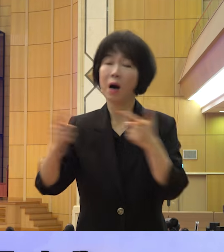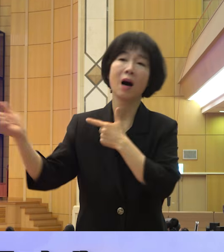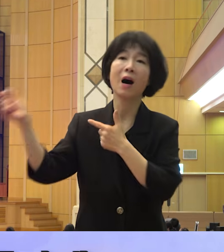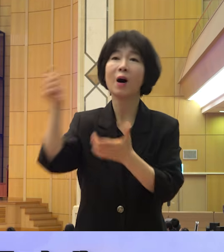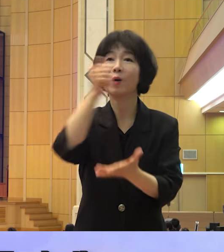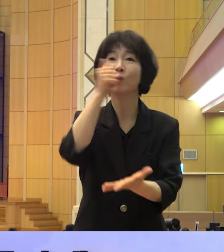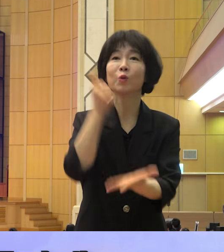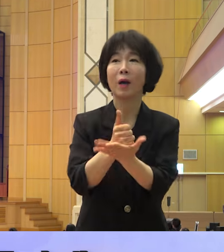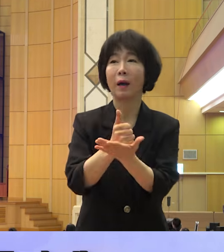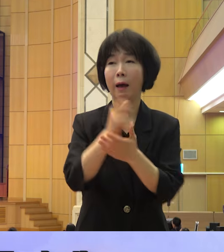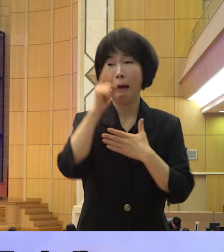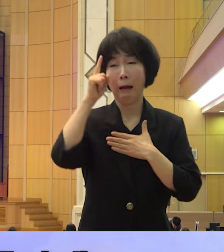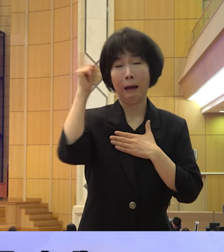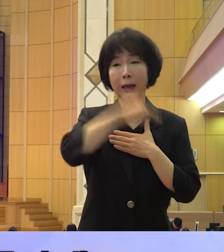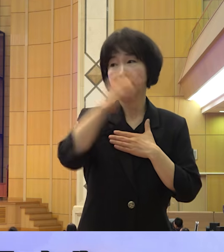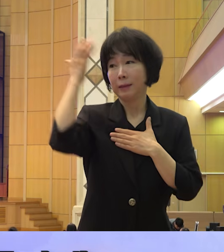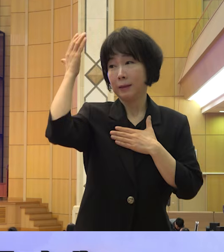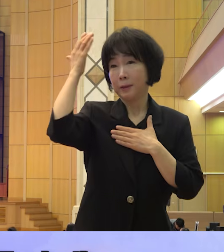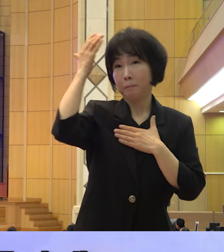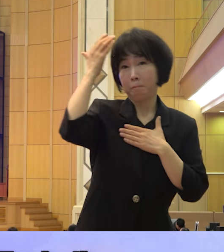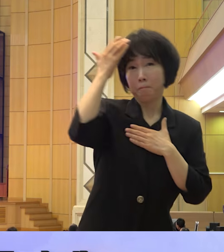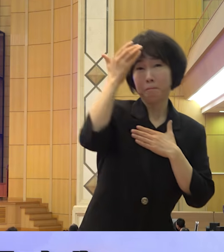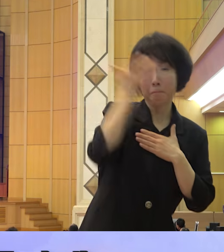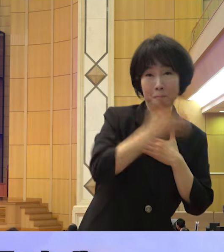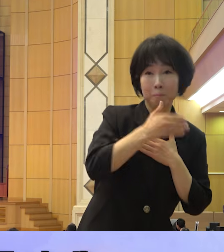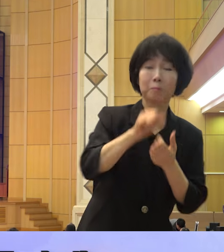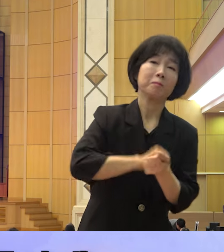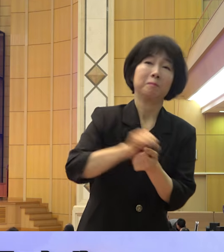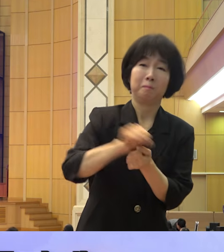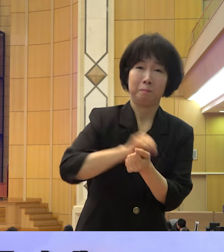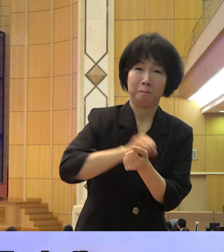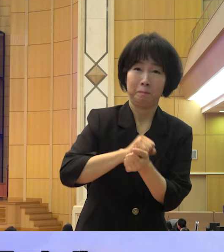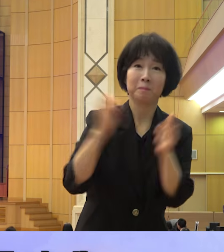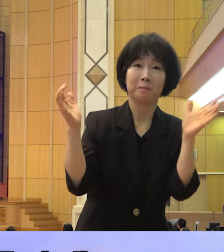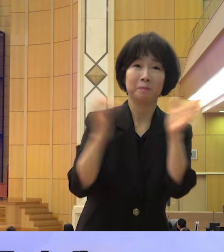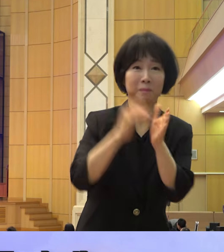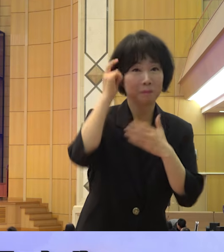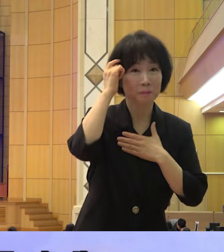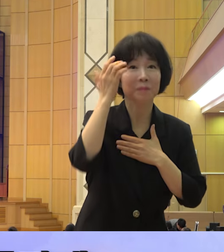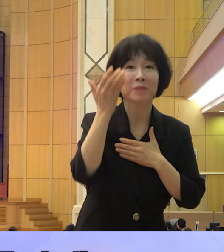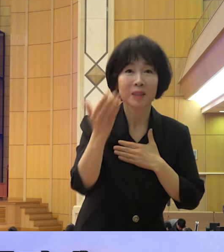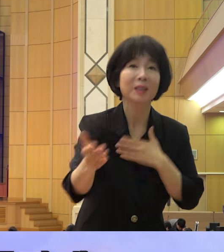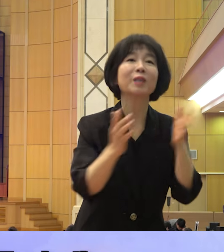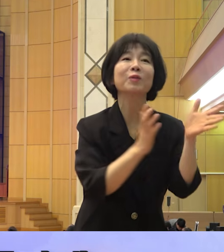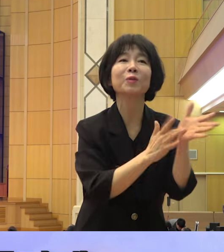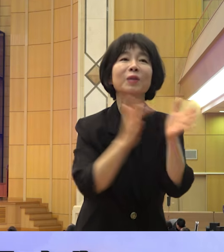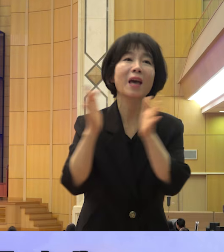여러 가지 죄악이 깨끗이 한 번 더 찬양합니다. 예수의 보혈로,